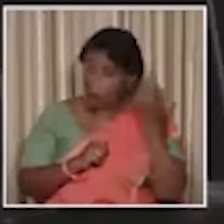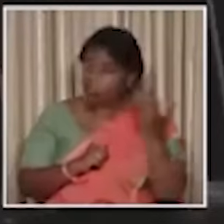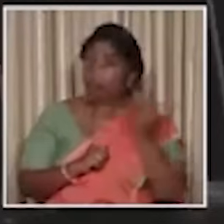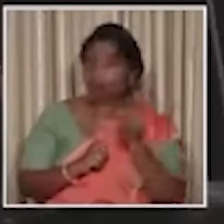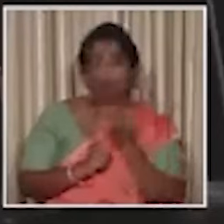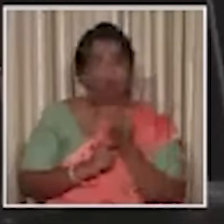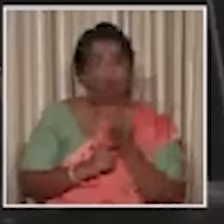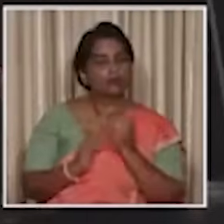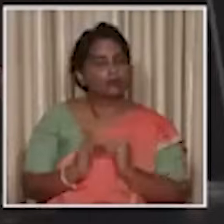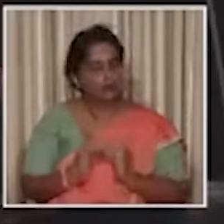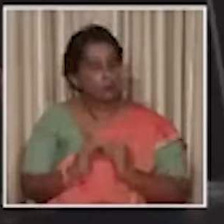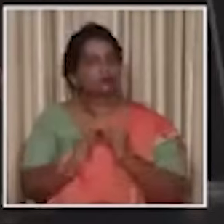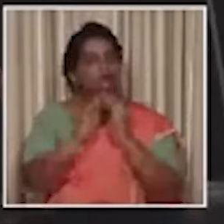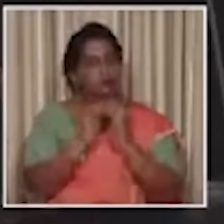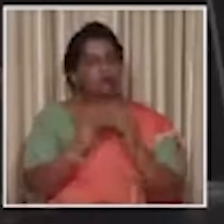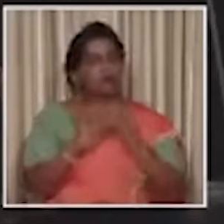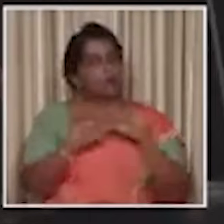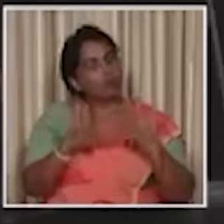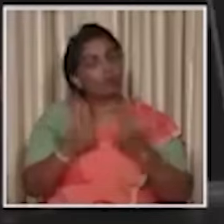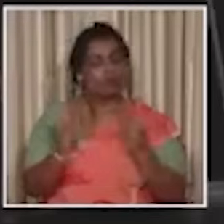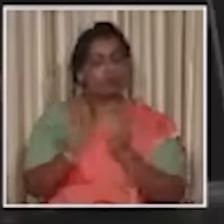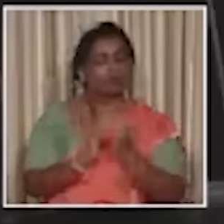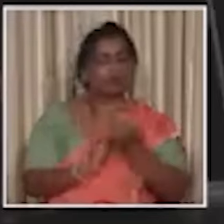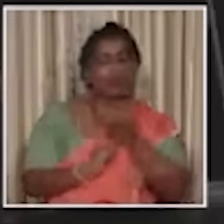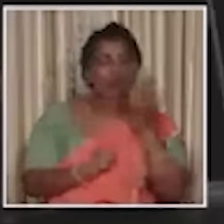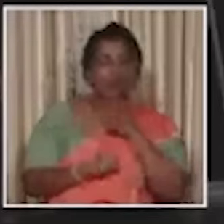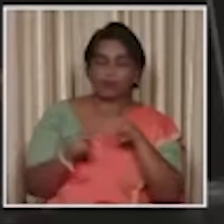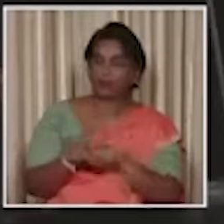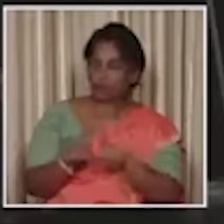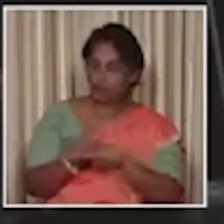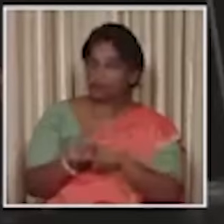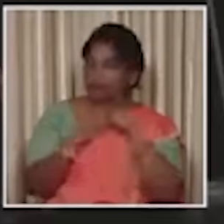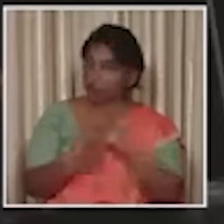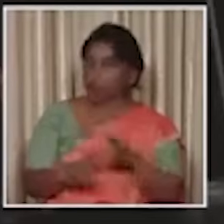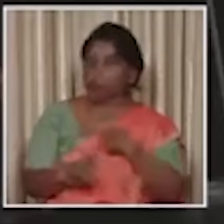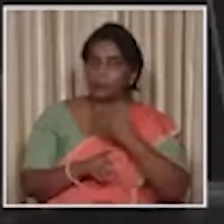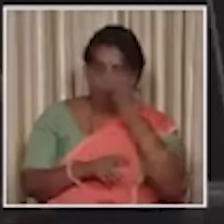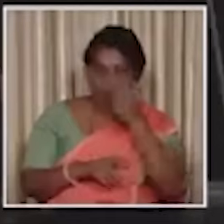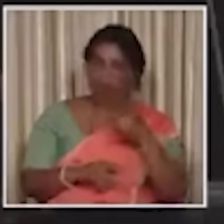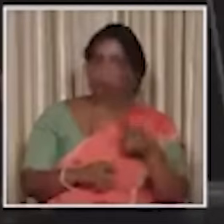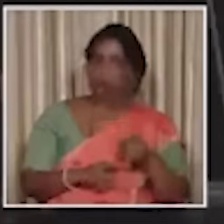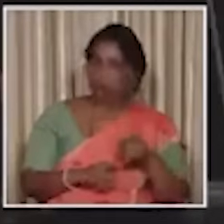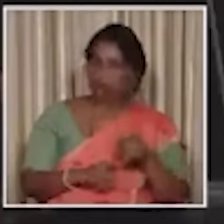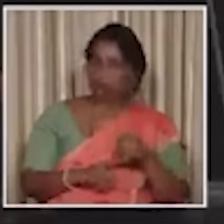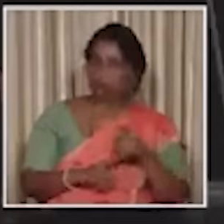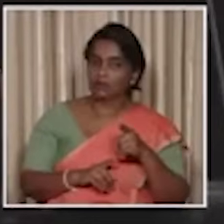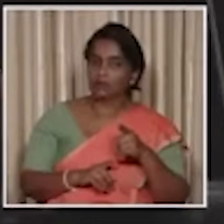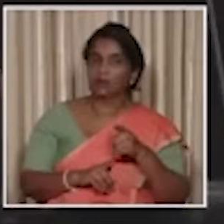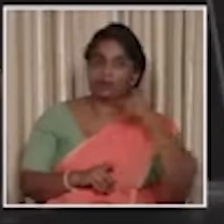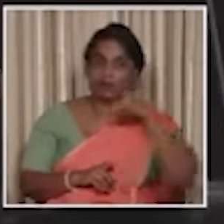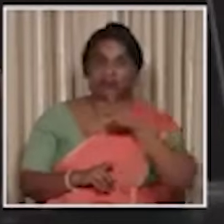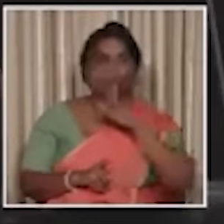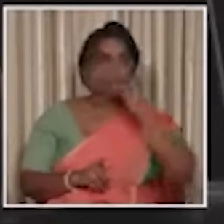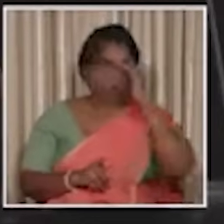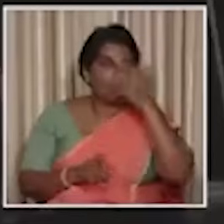வளர்ச்சியையோ எழுச்சியோ இந்த நாடு எட்ட முடியும். ஆகவேதான் தயவு செய்து கௌரவ பிரதி சபாநாயகர் அவர்களே, வெறும் சமாதான பேச்சுக்கள் அல்ல இந்த நாட்டுக்கு